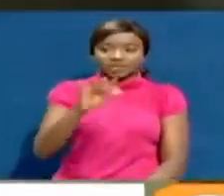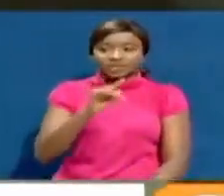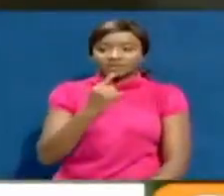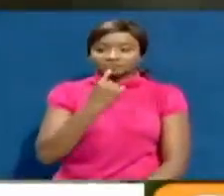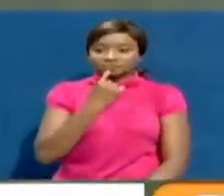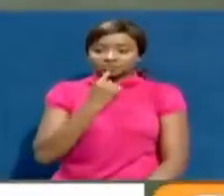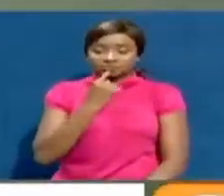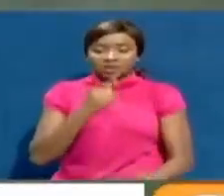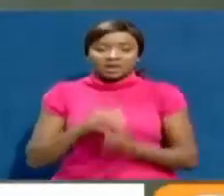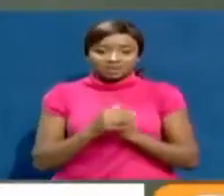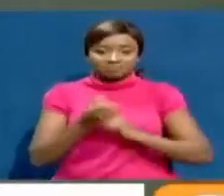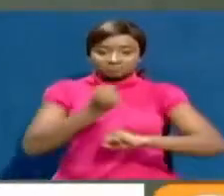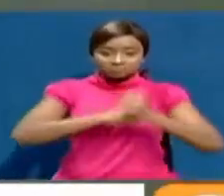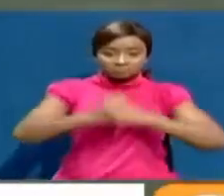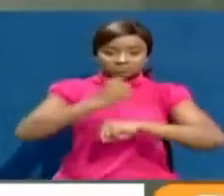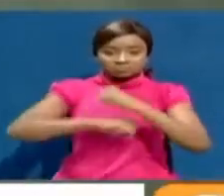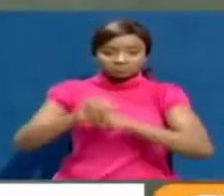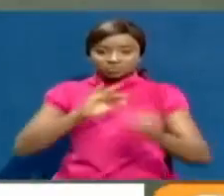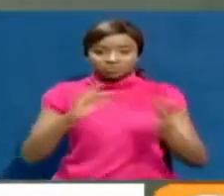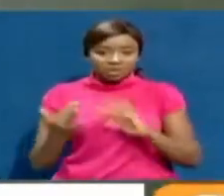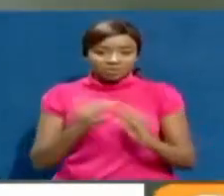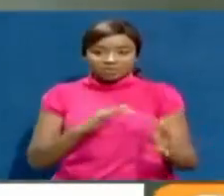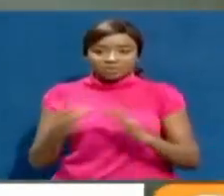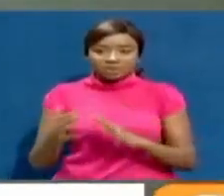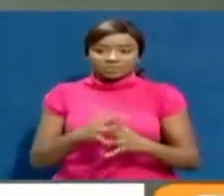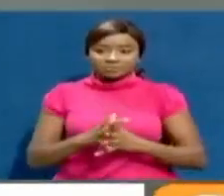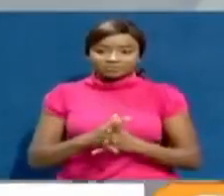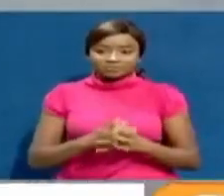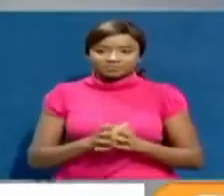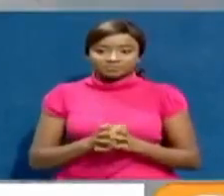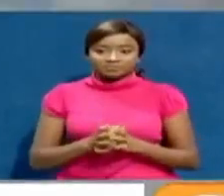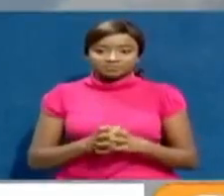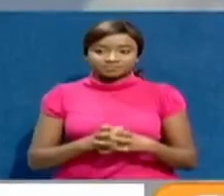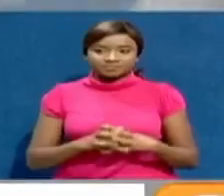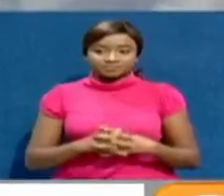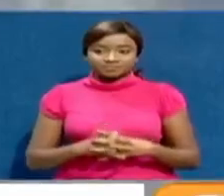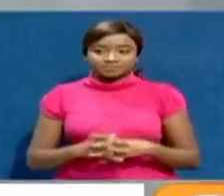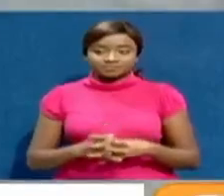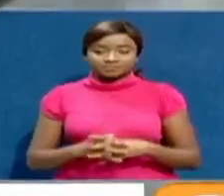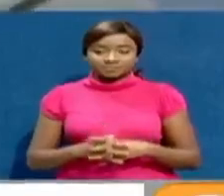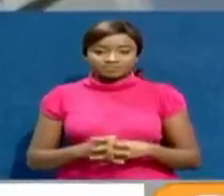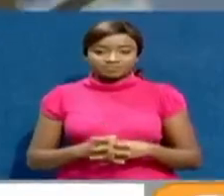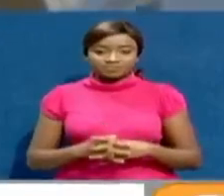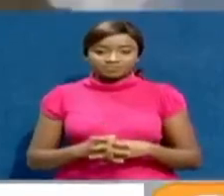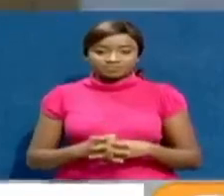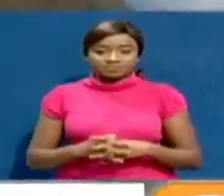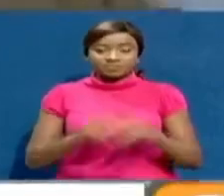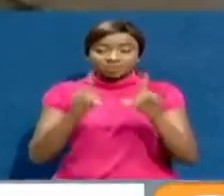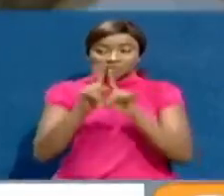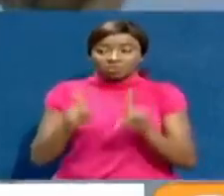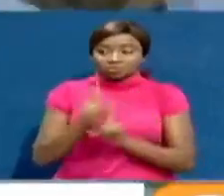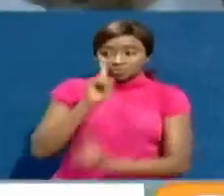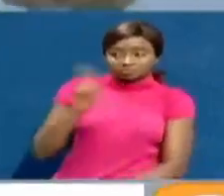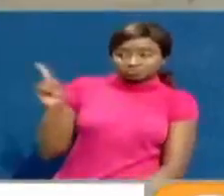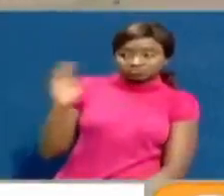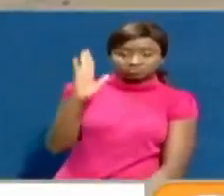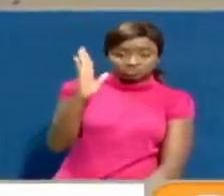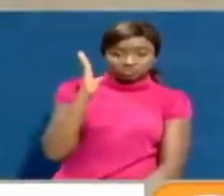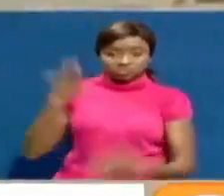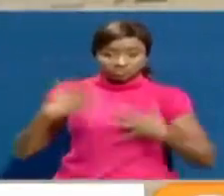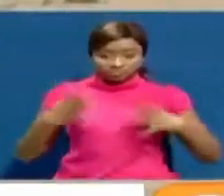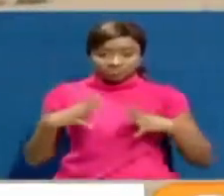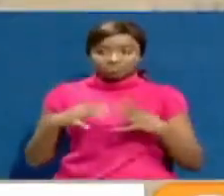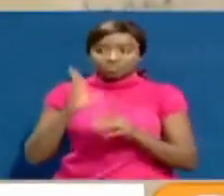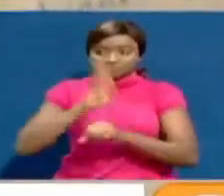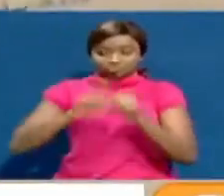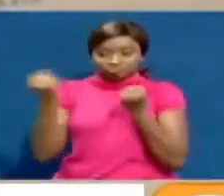Turkana, ambapo operesheni ya polisi ya kuwasaka wahalifu inaendelea. Walinda usalama wanatumia ndege na magari ya